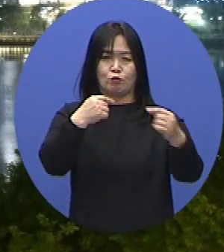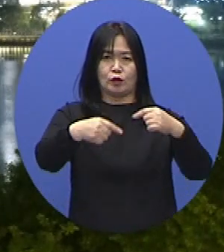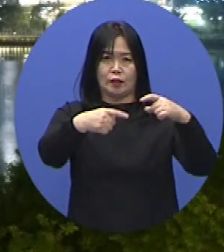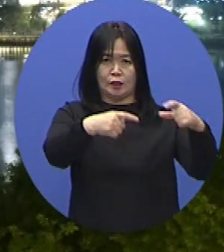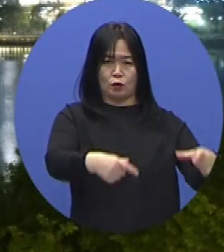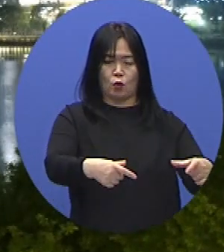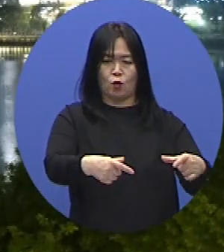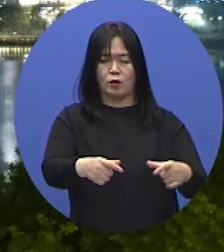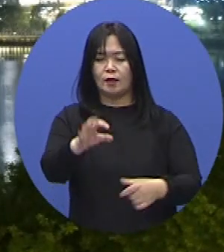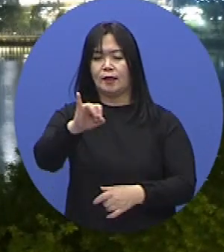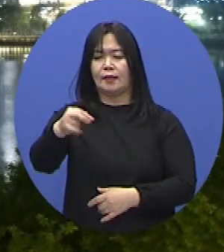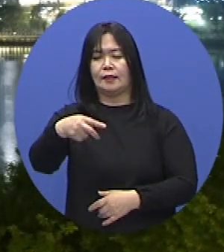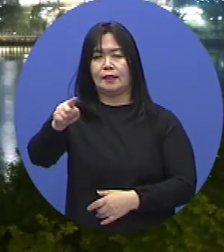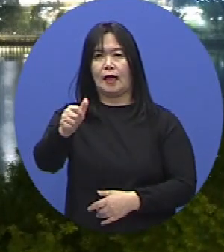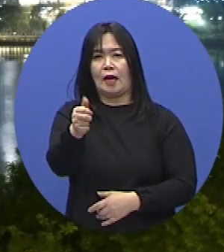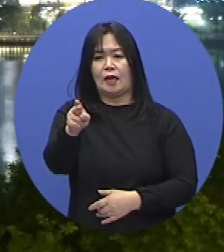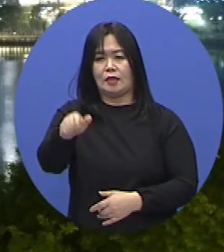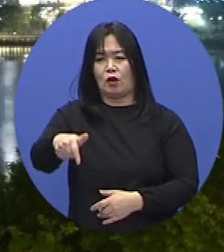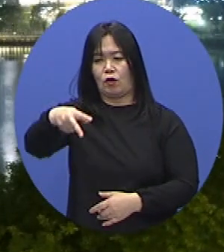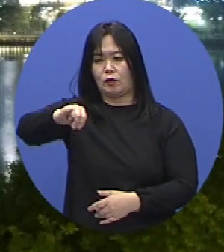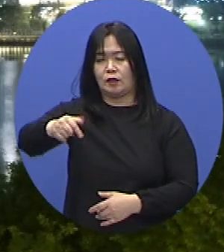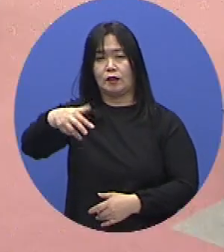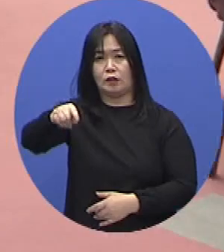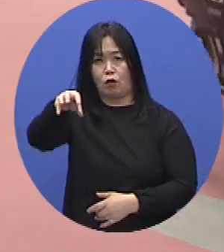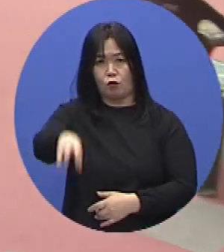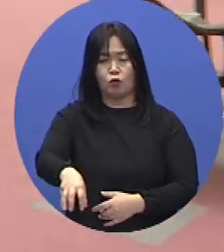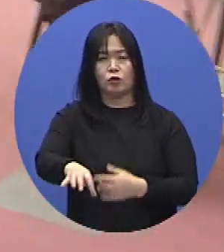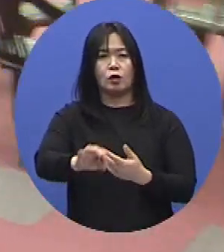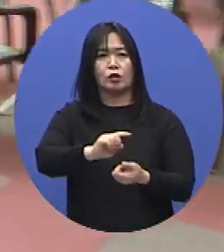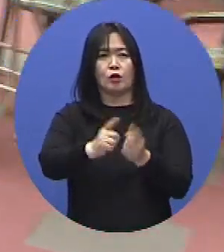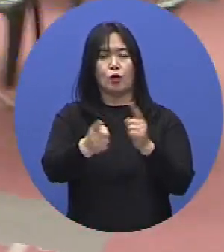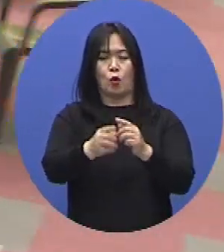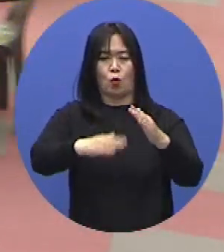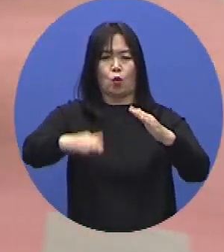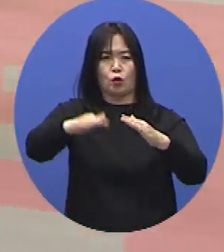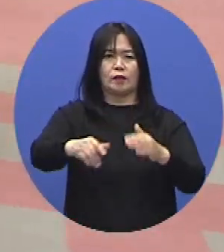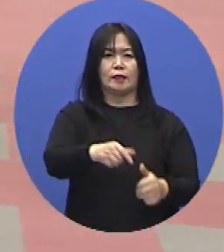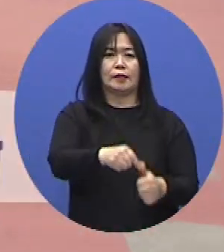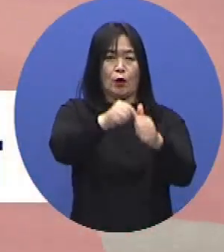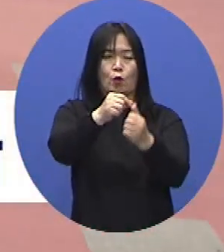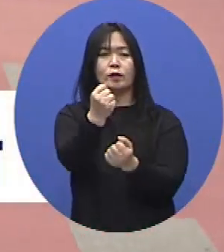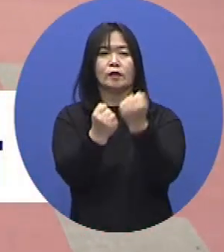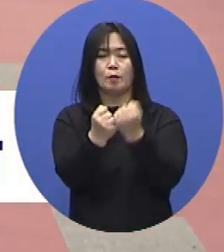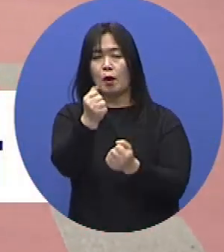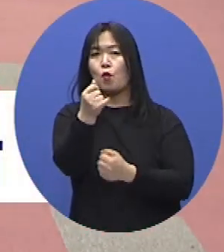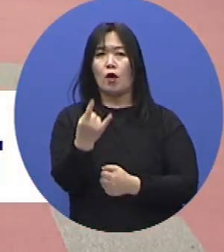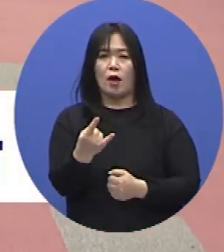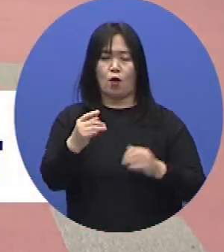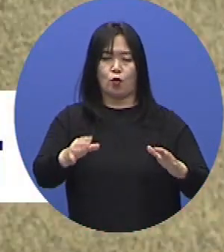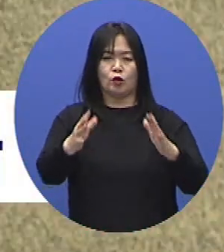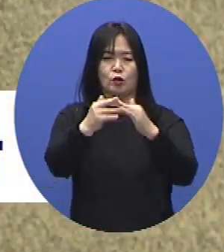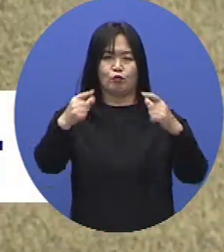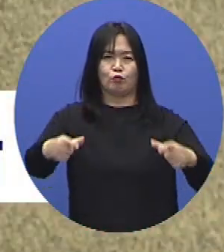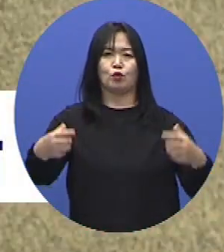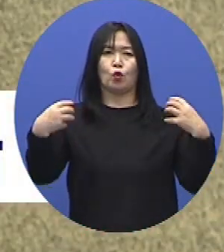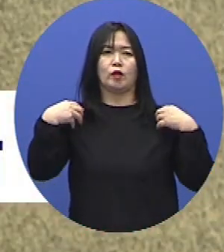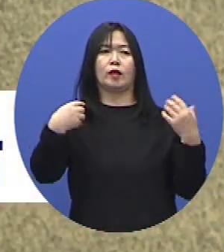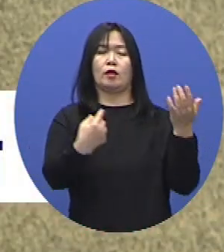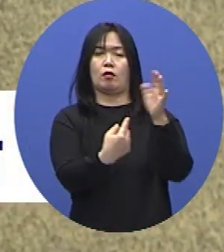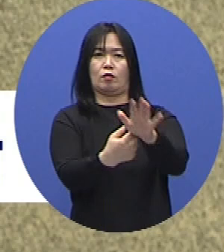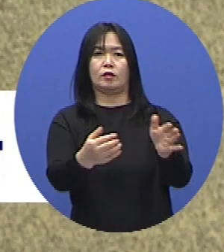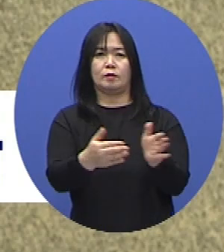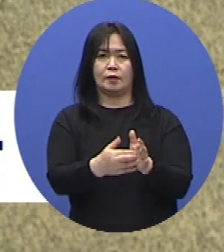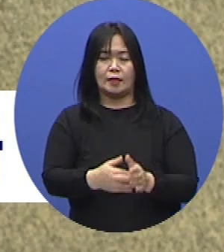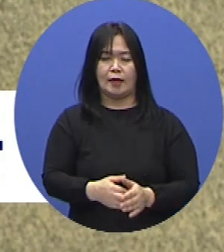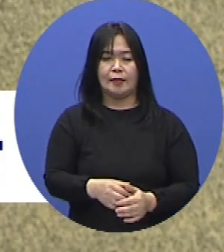전북자치도와 인사혁신처가 공동으로 주최하는 유관기관 공직채용설명회가 오늘 도청에서 열렸습니다.